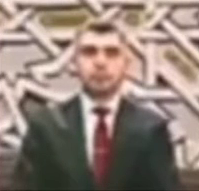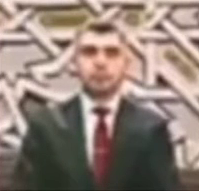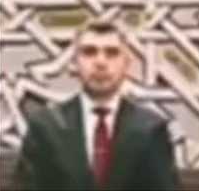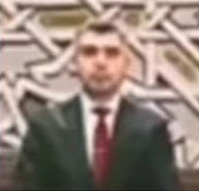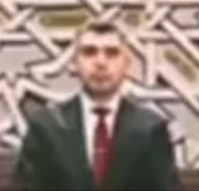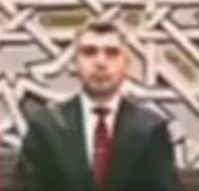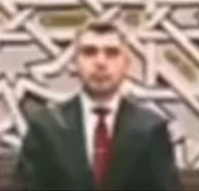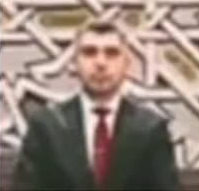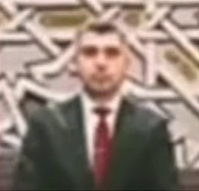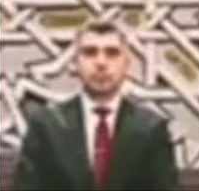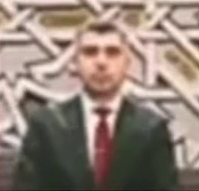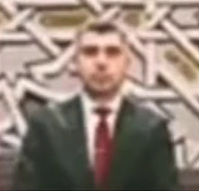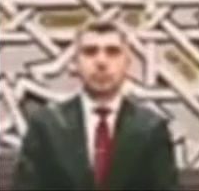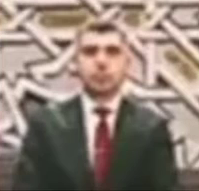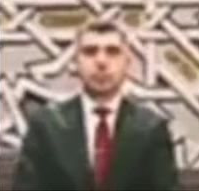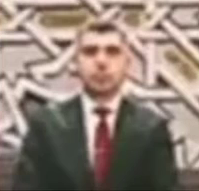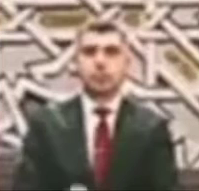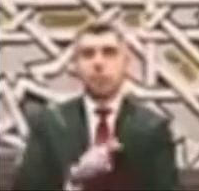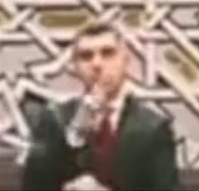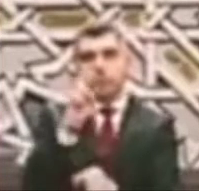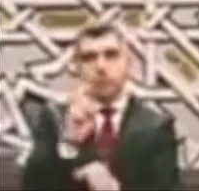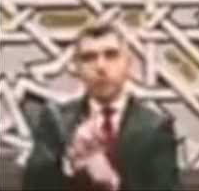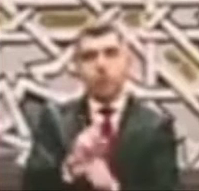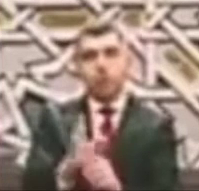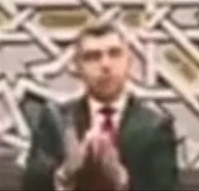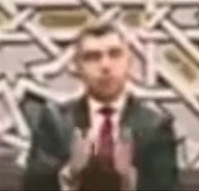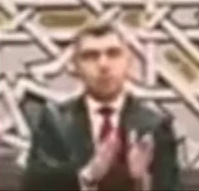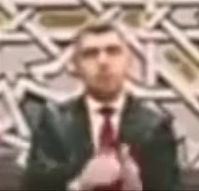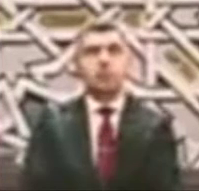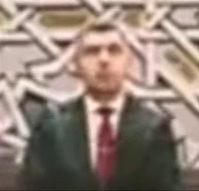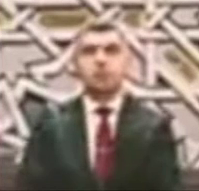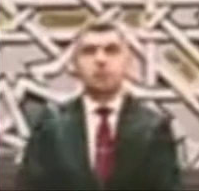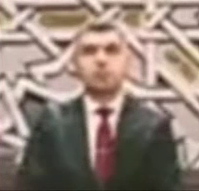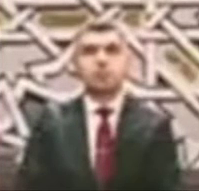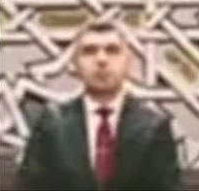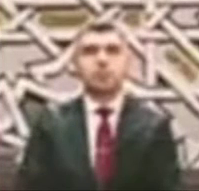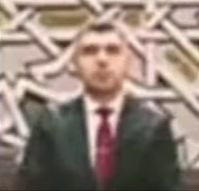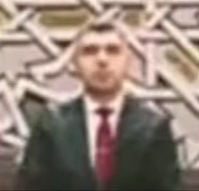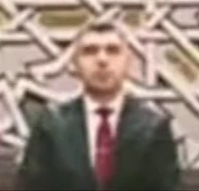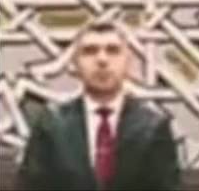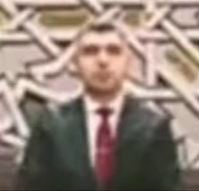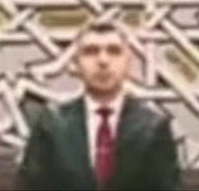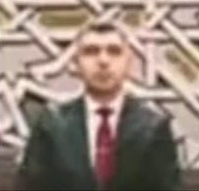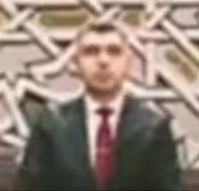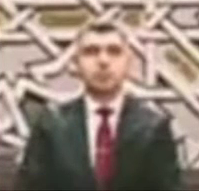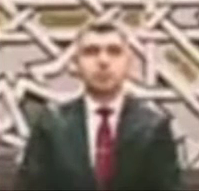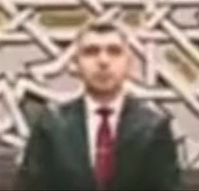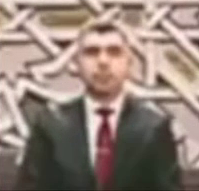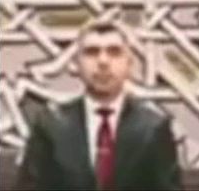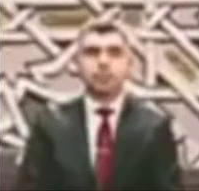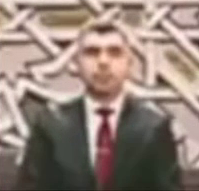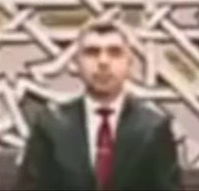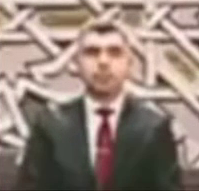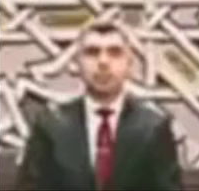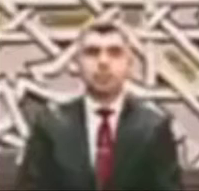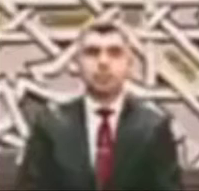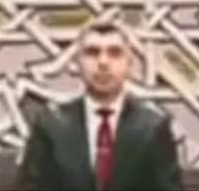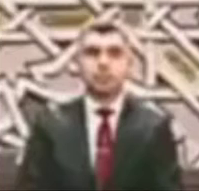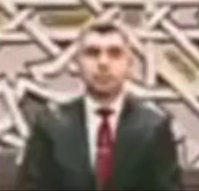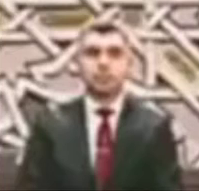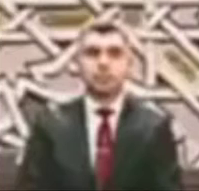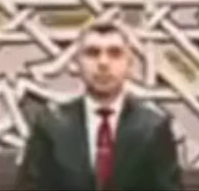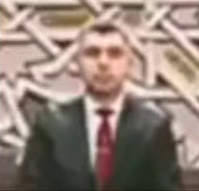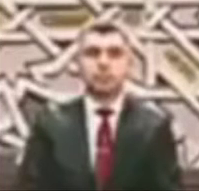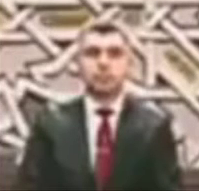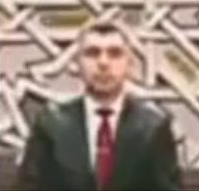انا كنسير الجلسة وانت كتشوش عليها. غندوزو للسؤال الموالي. كتشوش من القبيله وانت كتشوش ماشي حتى دابا وجلس بلاستك ماشي معارضه.